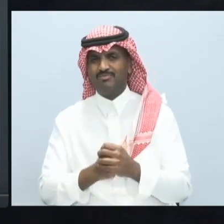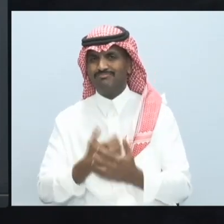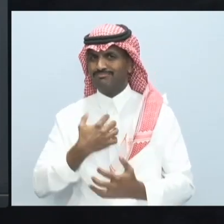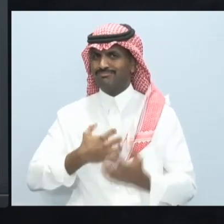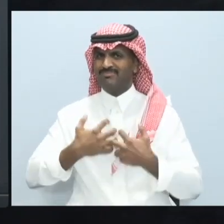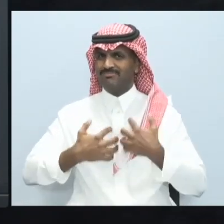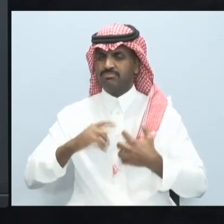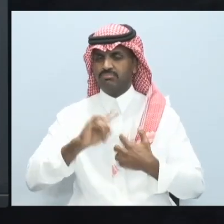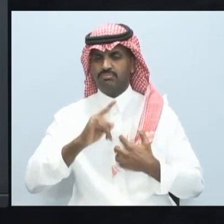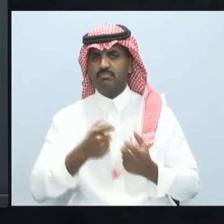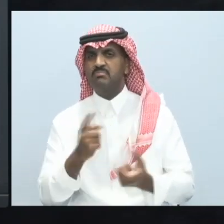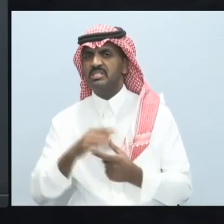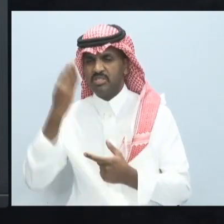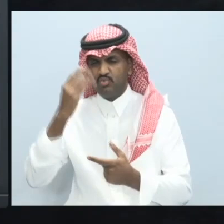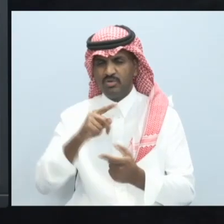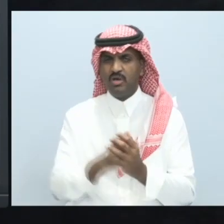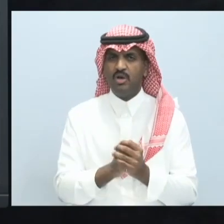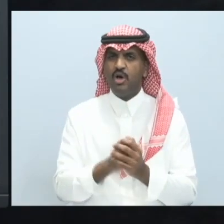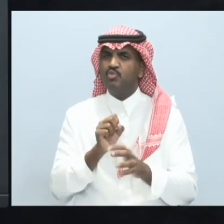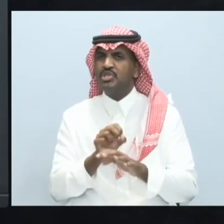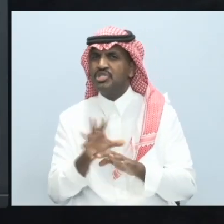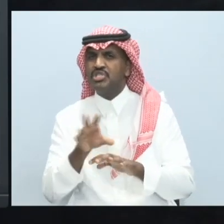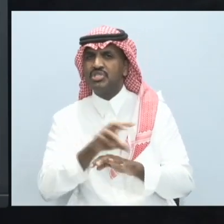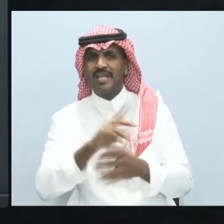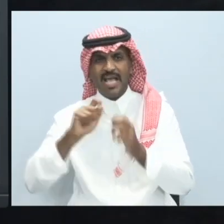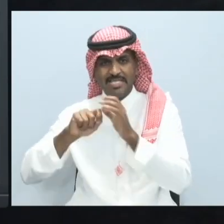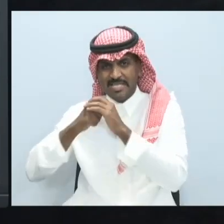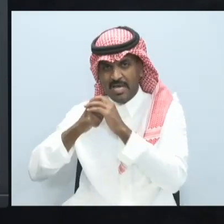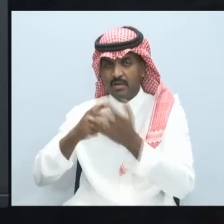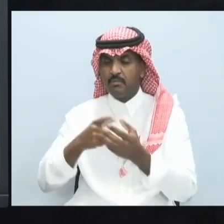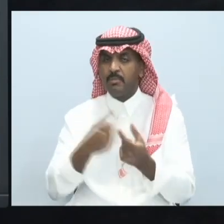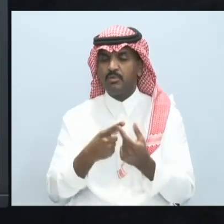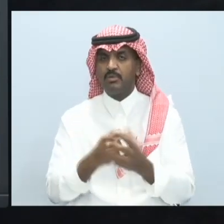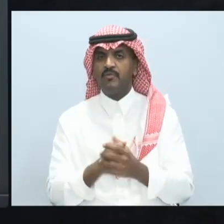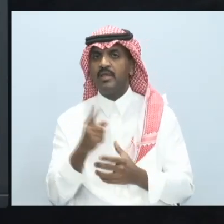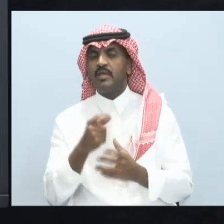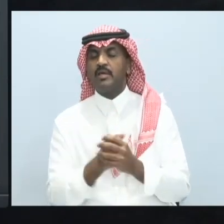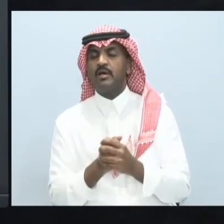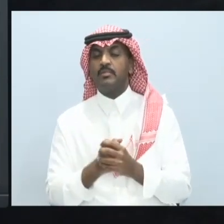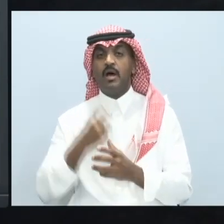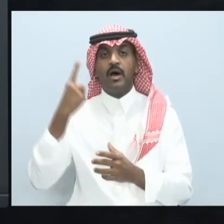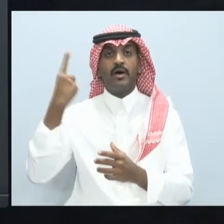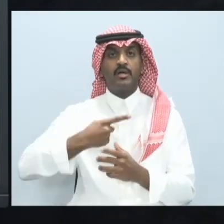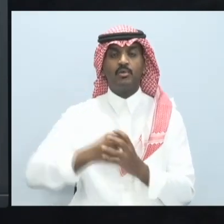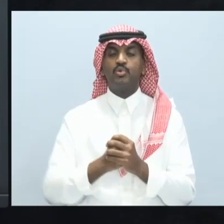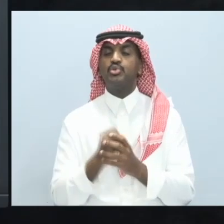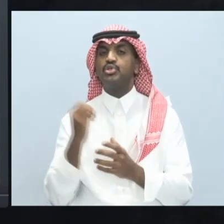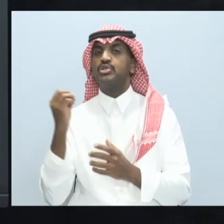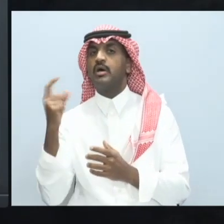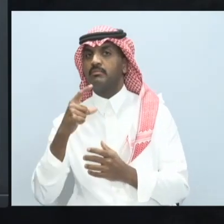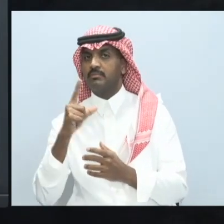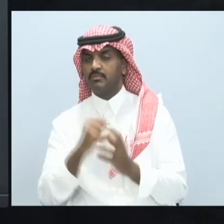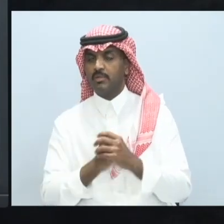من الزوجه في زوجها او نشر الاسرار التي بينهما فان ذلك مما حرمته الشريعه